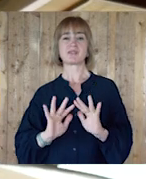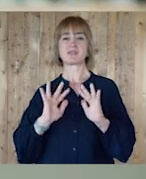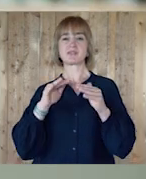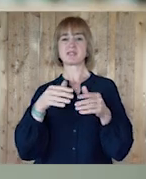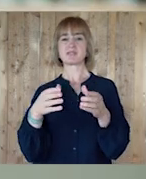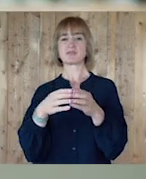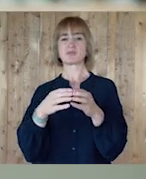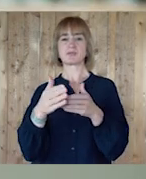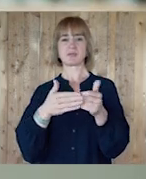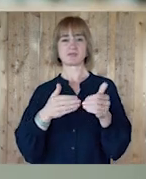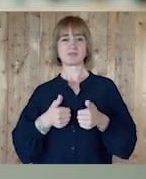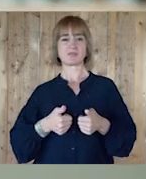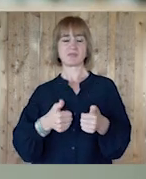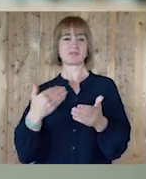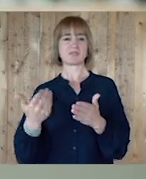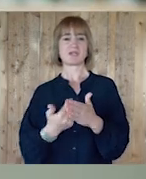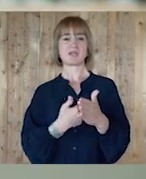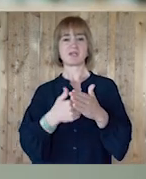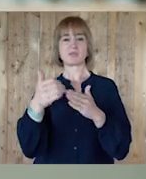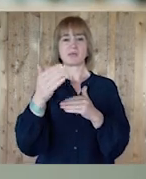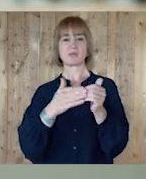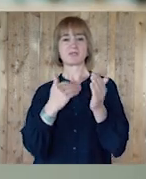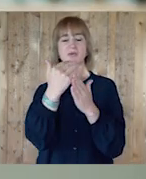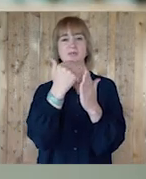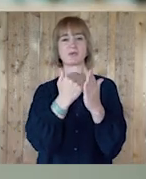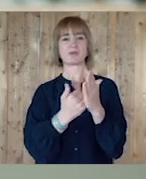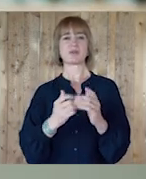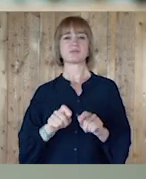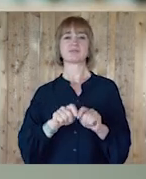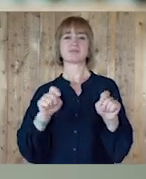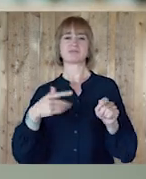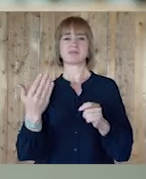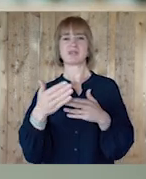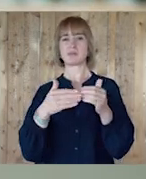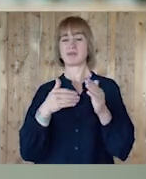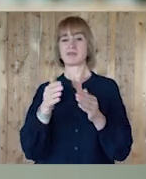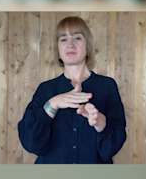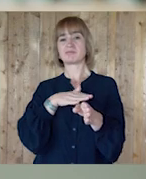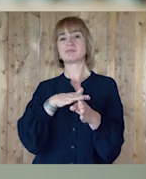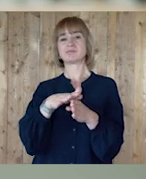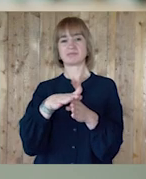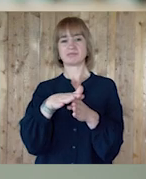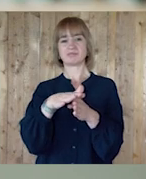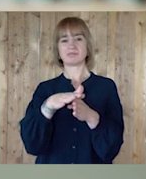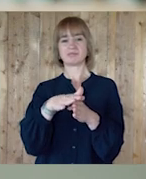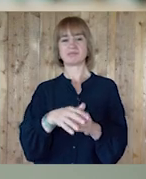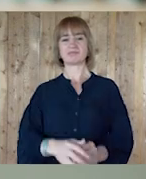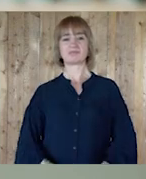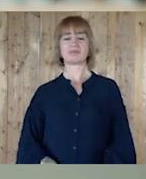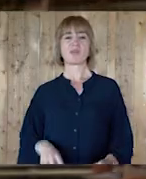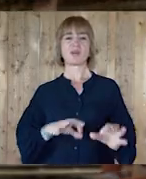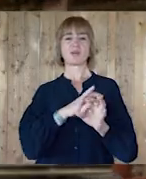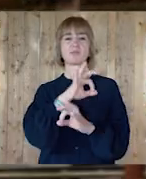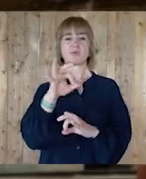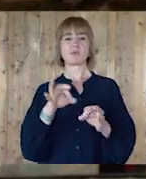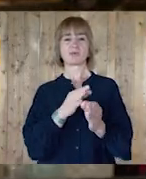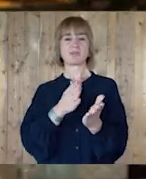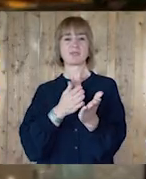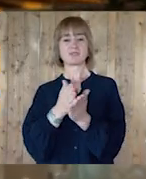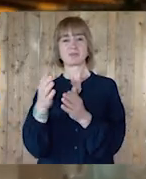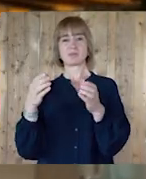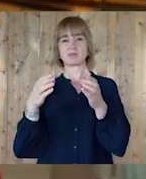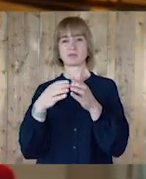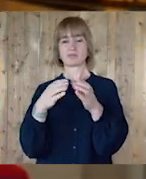და საზღვაო სექტორში ხელი შეეწყოს ახალი პროფესიული პროგრამების შექმნას და მათ პრაქტიკაში განხორციელებას.